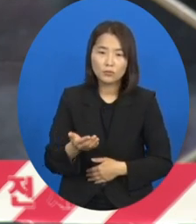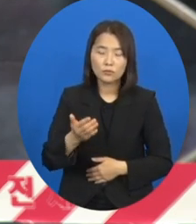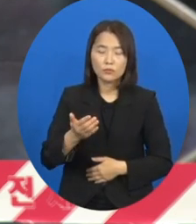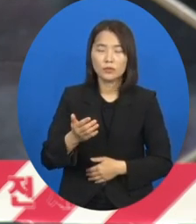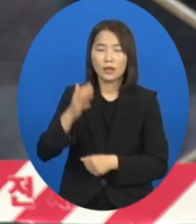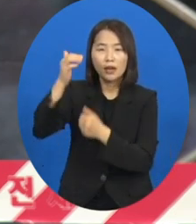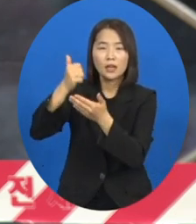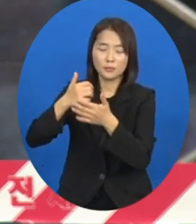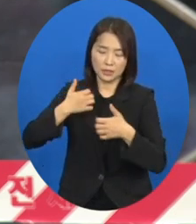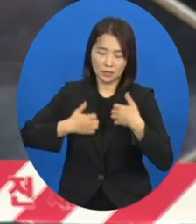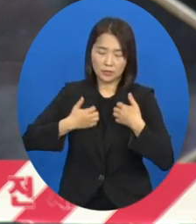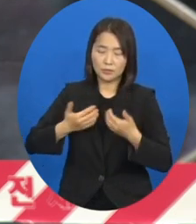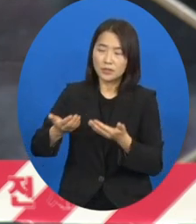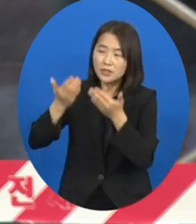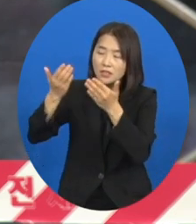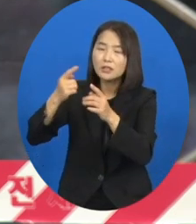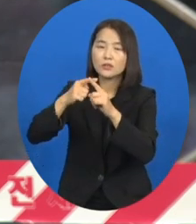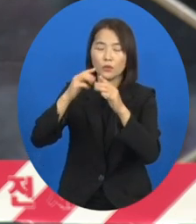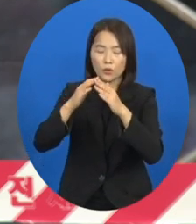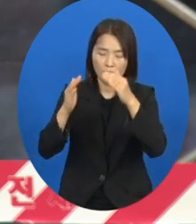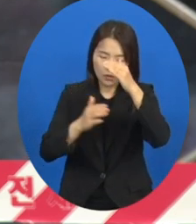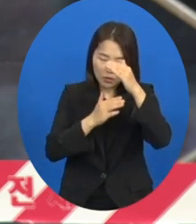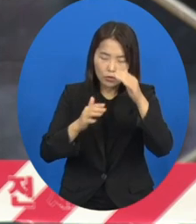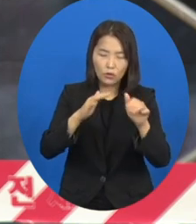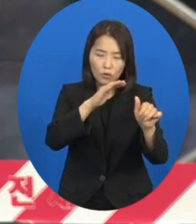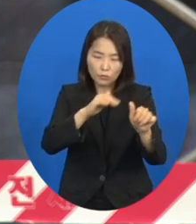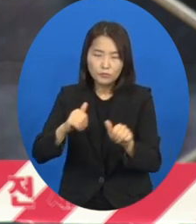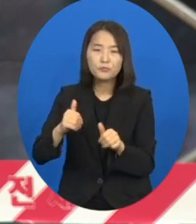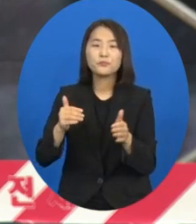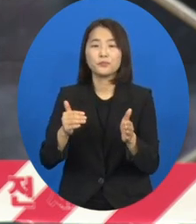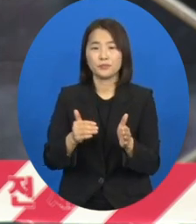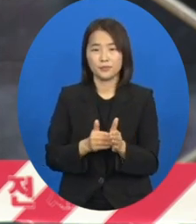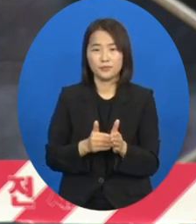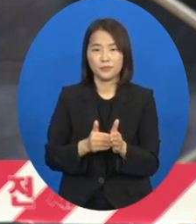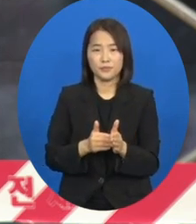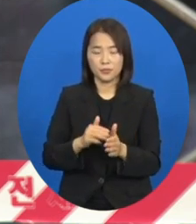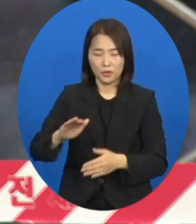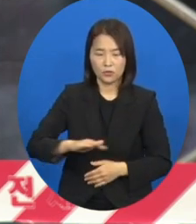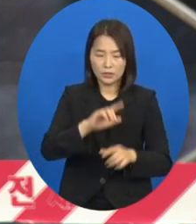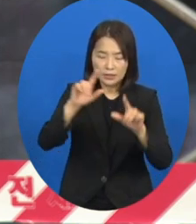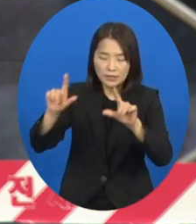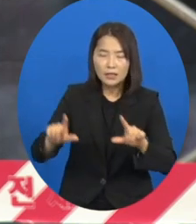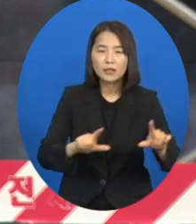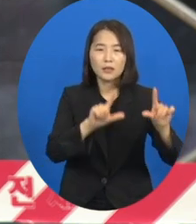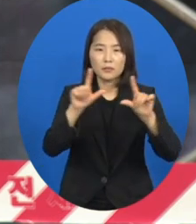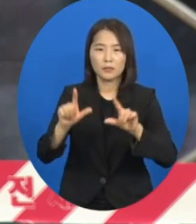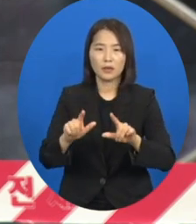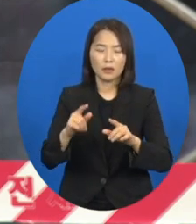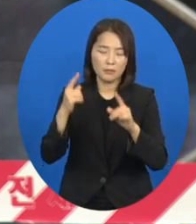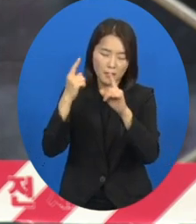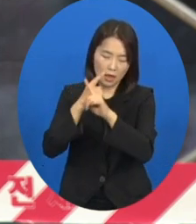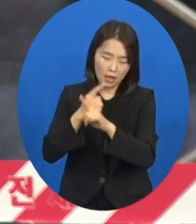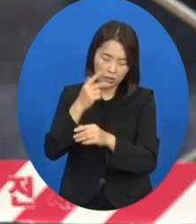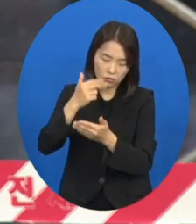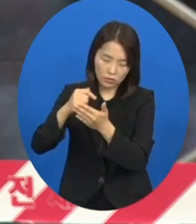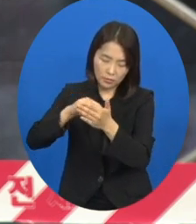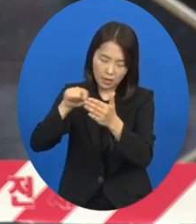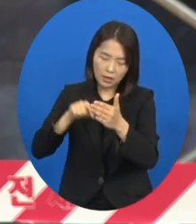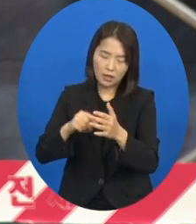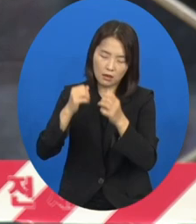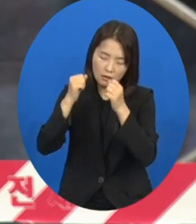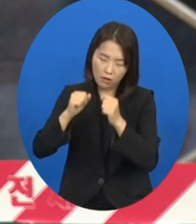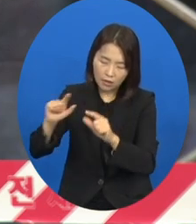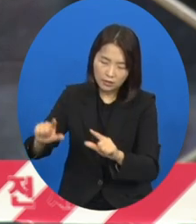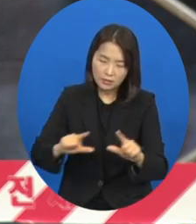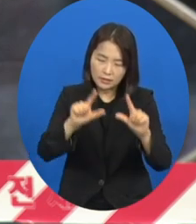하는 교회로 성도로 부름받았습니다. 우리의 삶 가운데 날마다 주님 안에 거하는 삶을